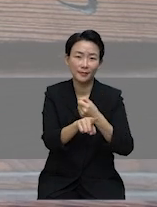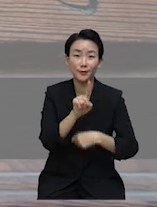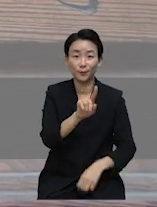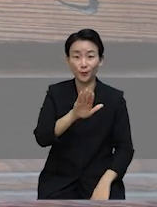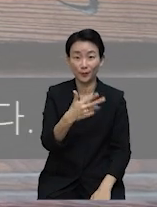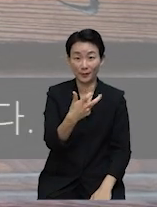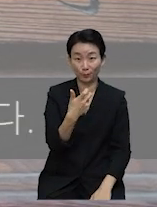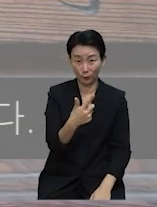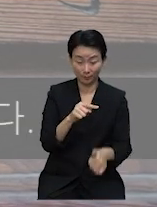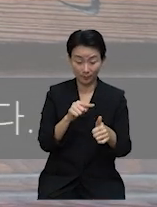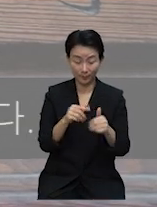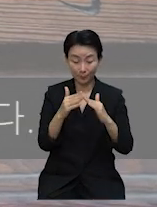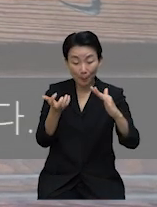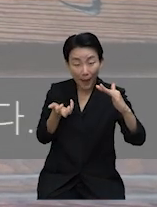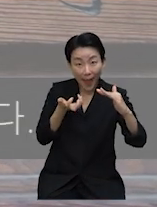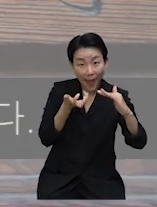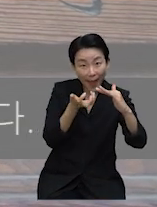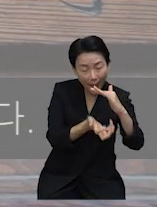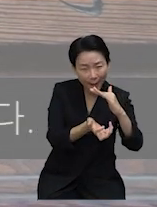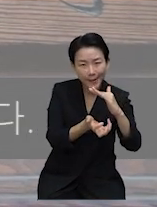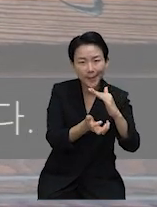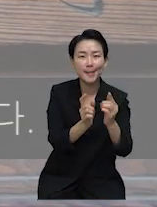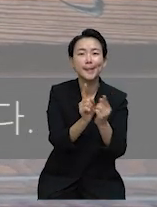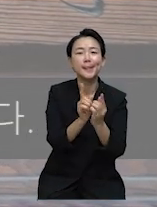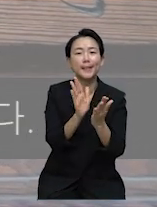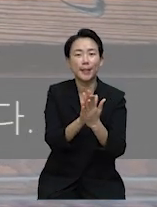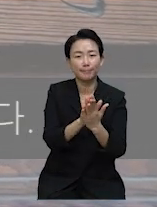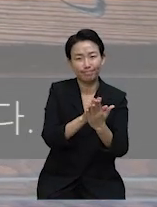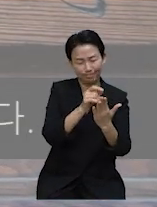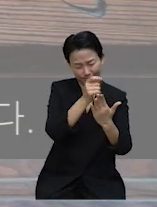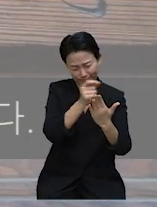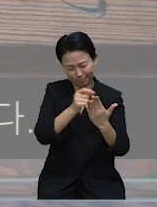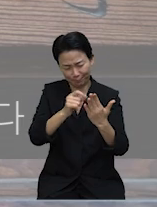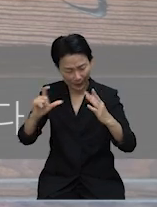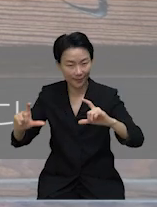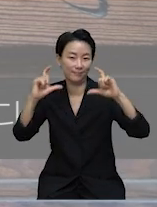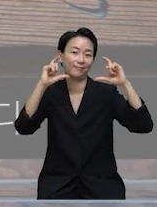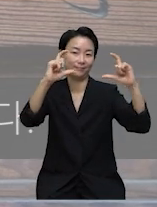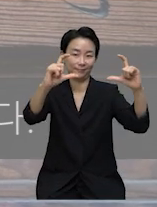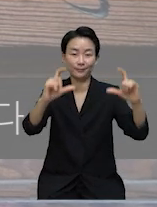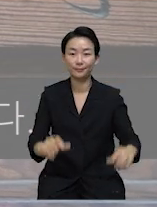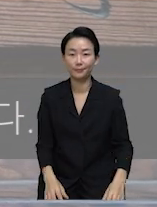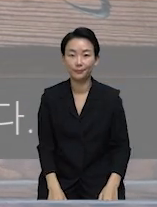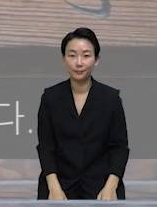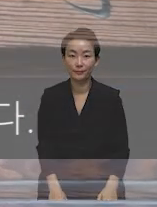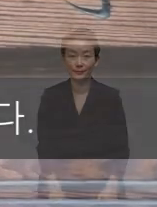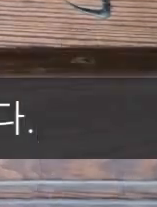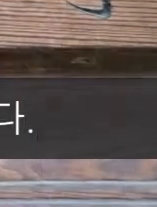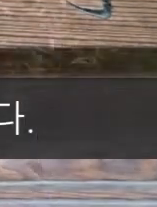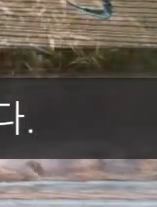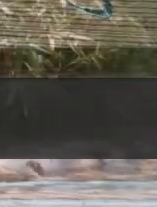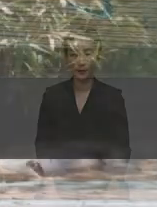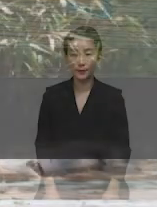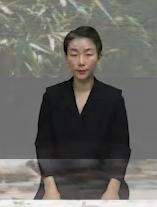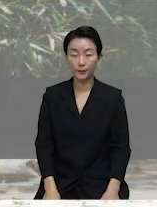라는 뜻으로 1976년에 선생이 이사를 오셨을 때 직접 써서 달아둔